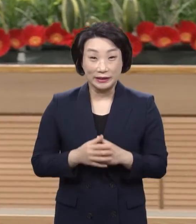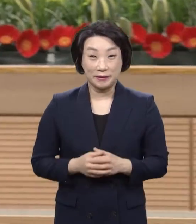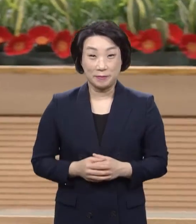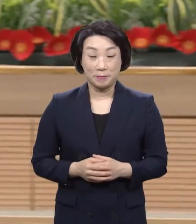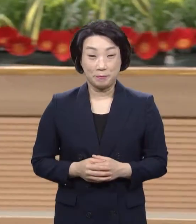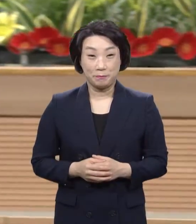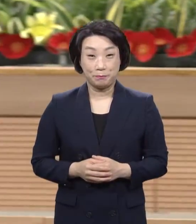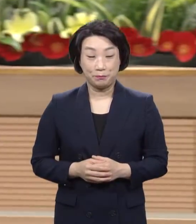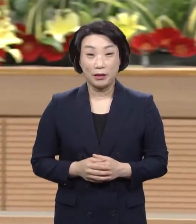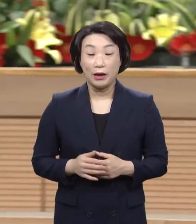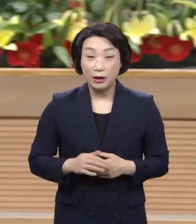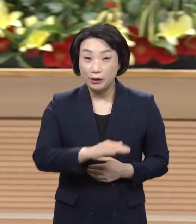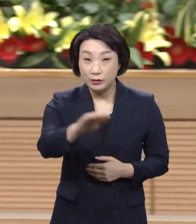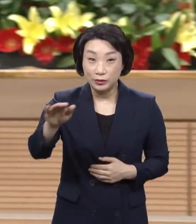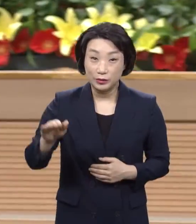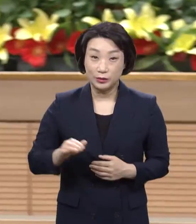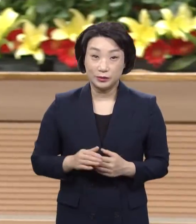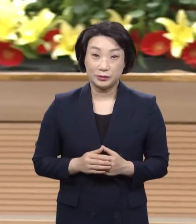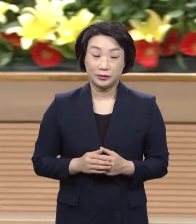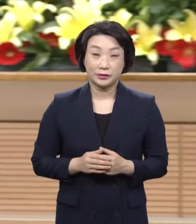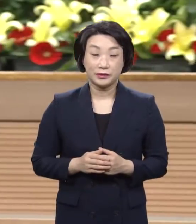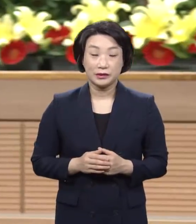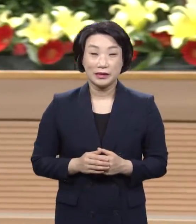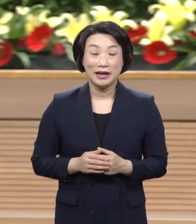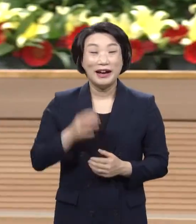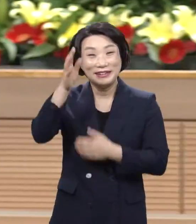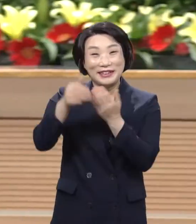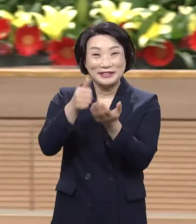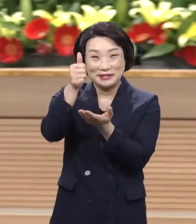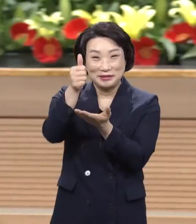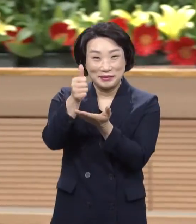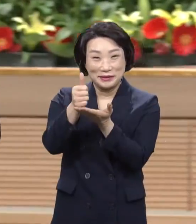근데 우리 하나님께서